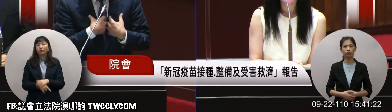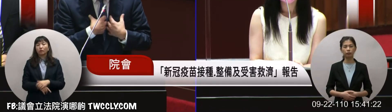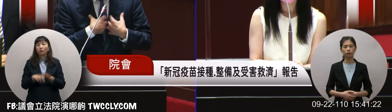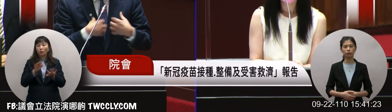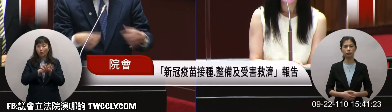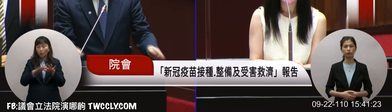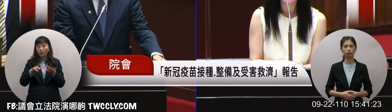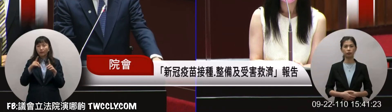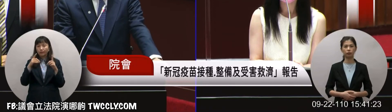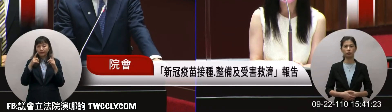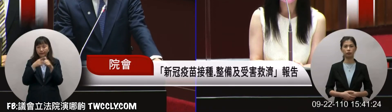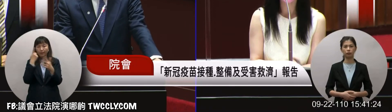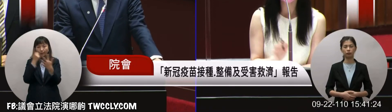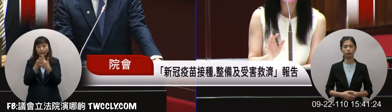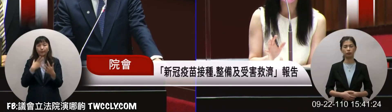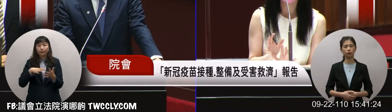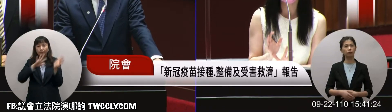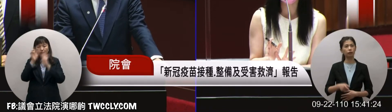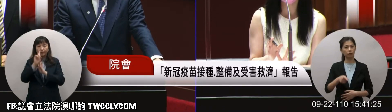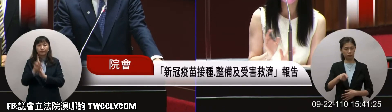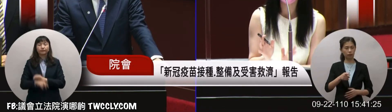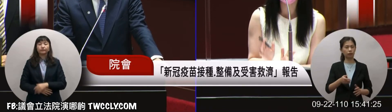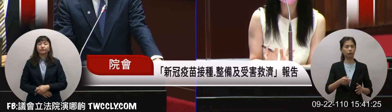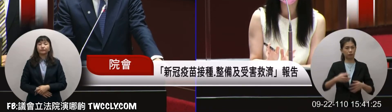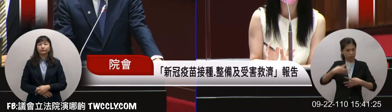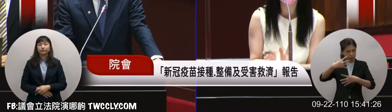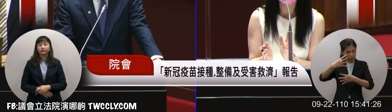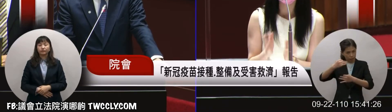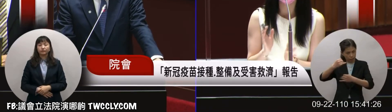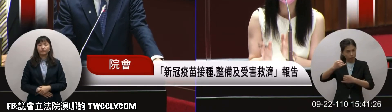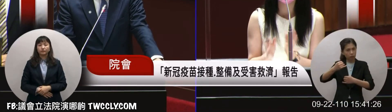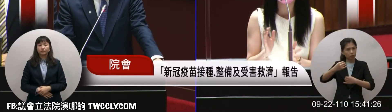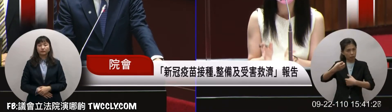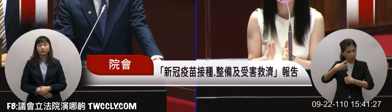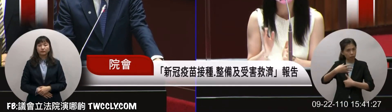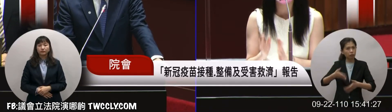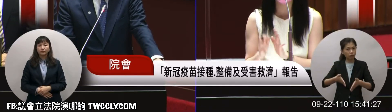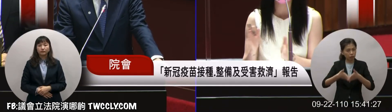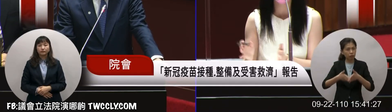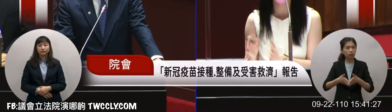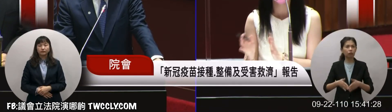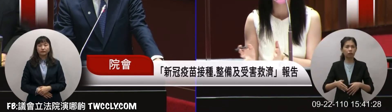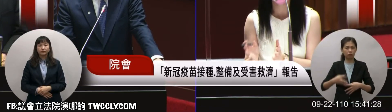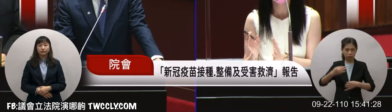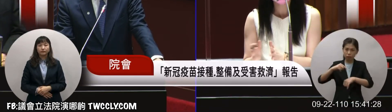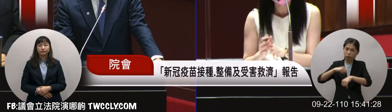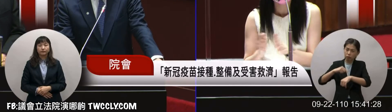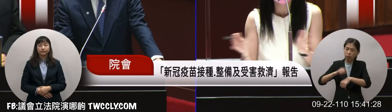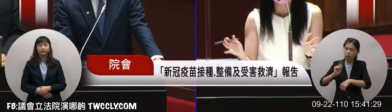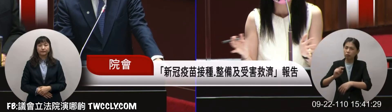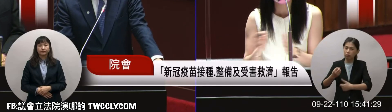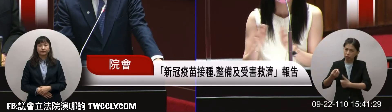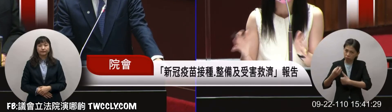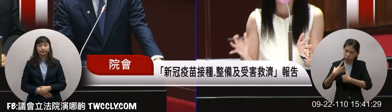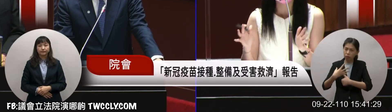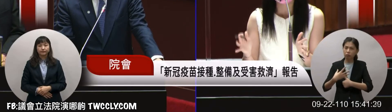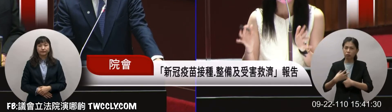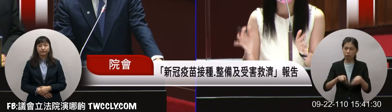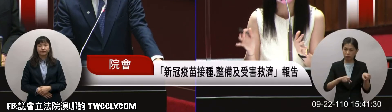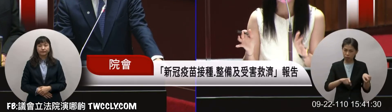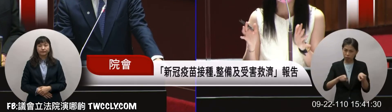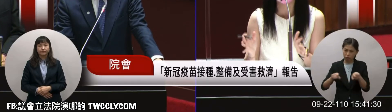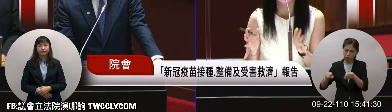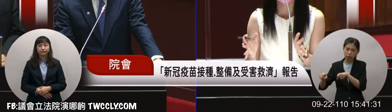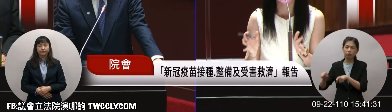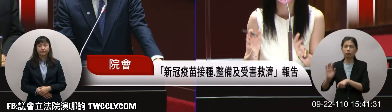我们会去把它弄清楚。 好，所以你要有一个期限，因为我的意思是说，如果到时候真的要混打或者怎样有需求的话，那时间也至少要一个